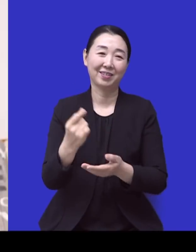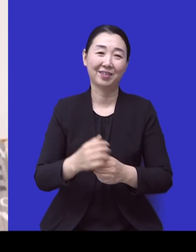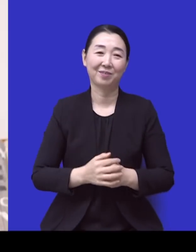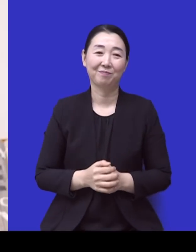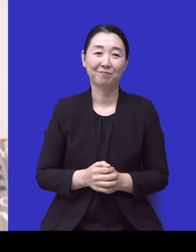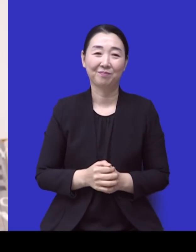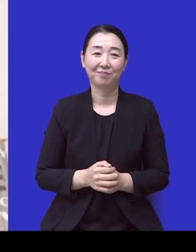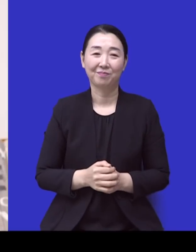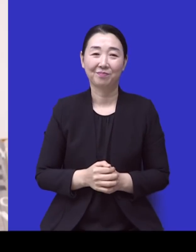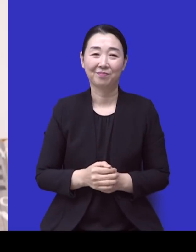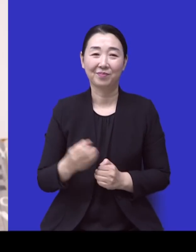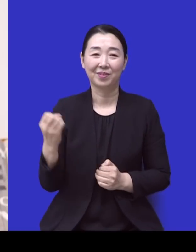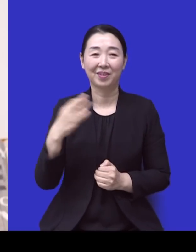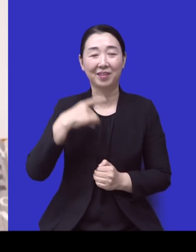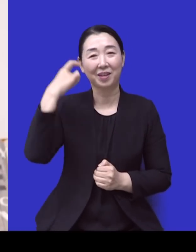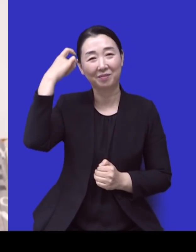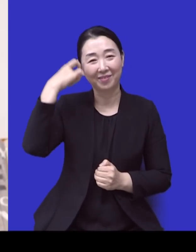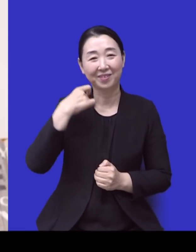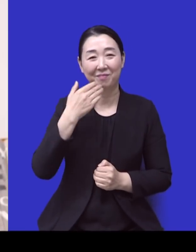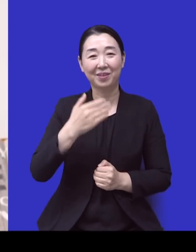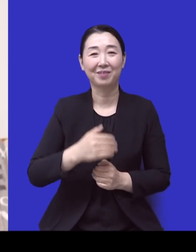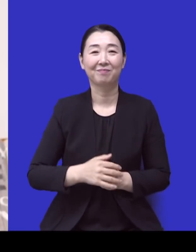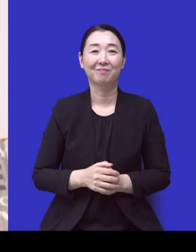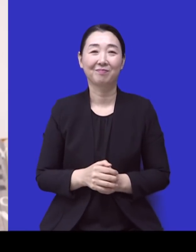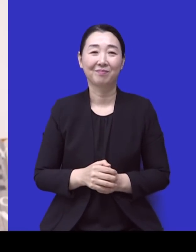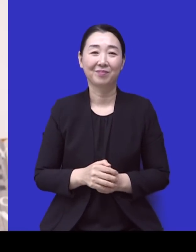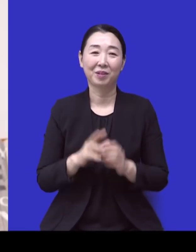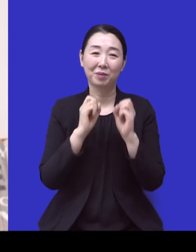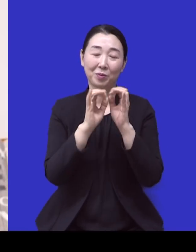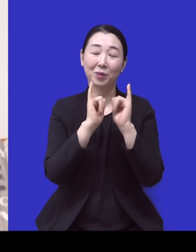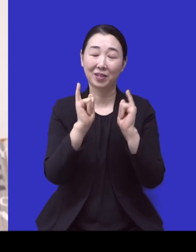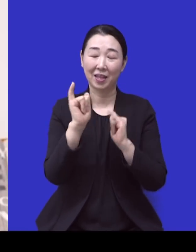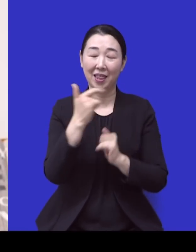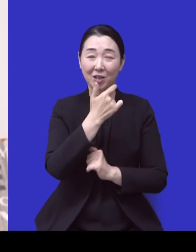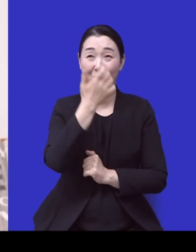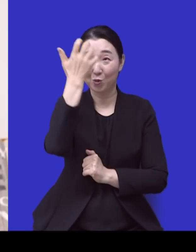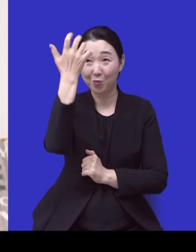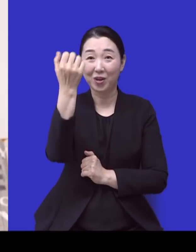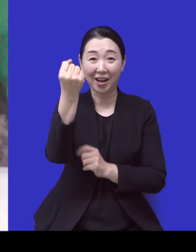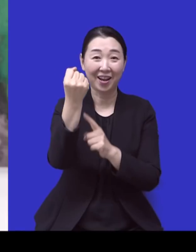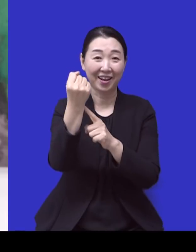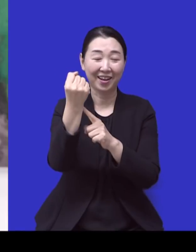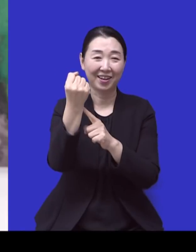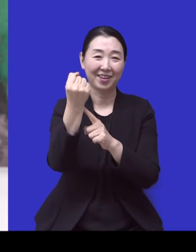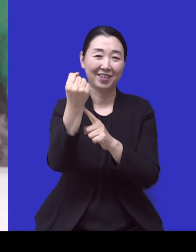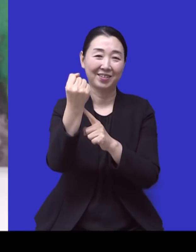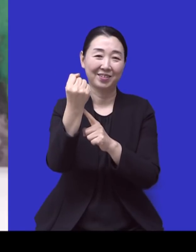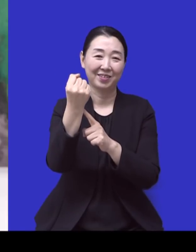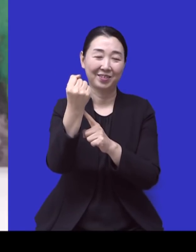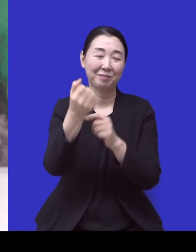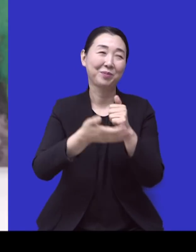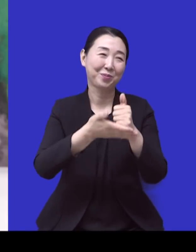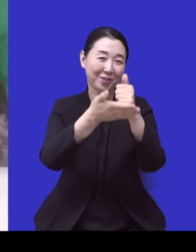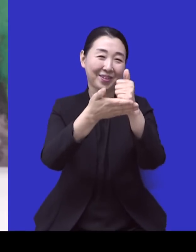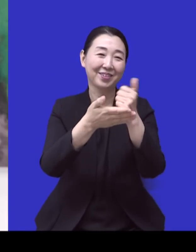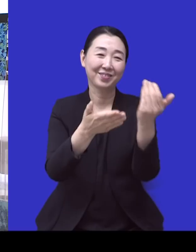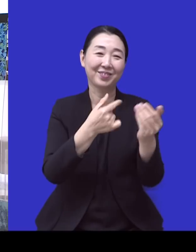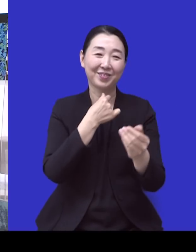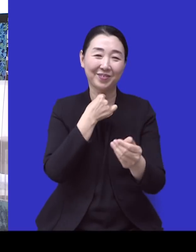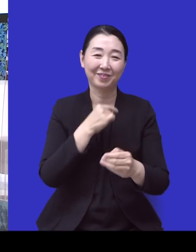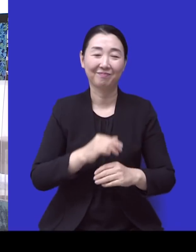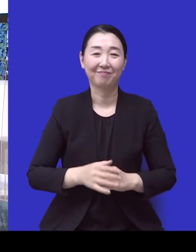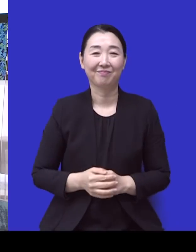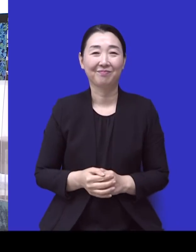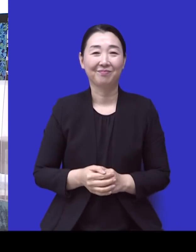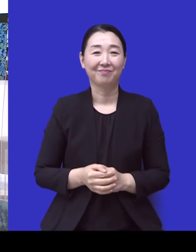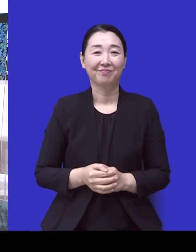라는 것을 또 다시 한번 느끼게 됐어요. 그래서 선교사라는 큰 꿈을 가지신 것도 너무 되게 존경하는 마음이